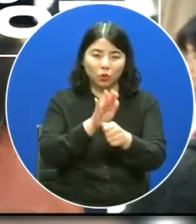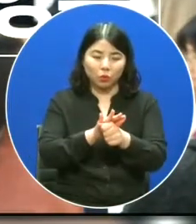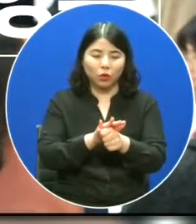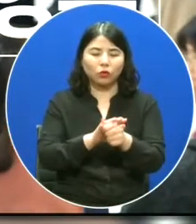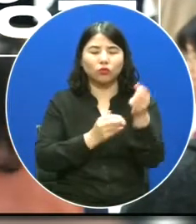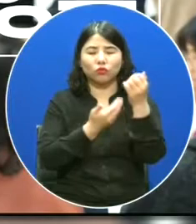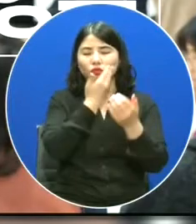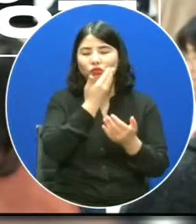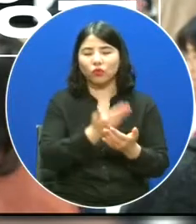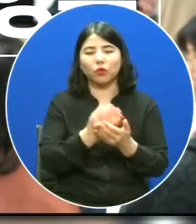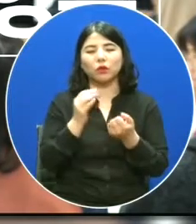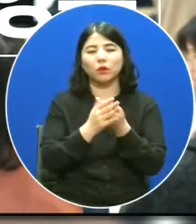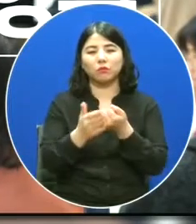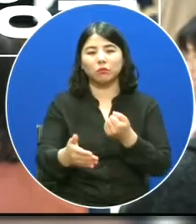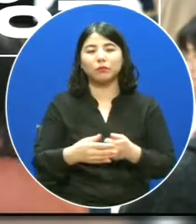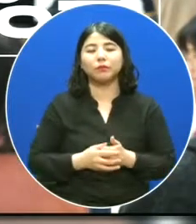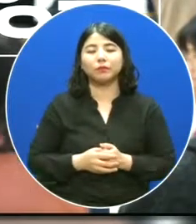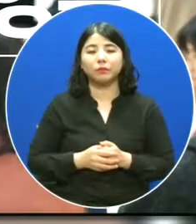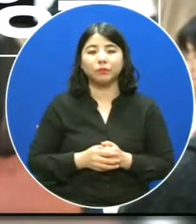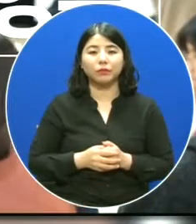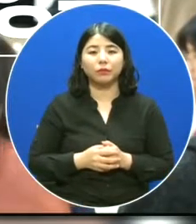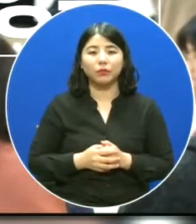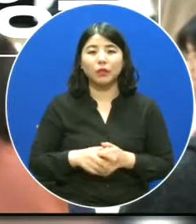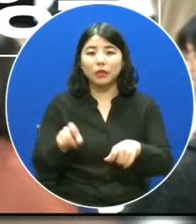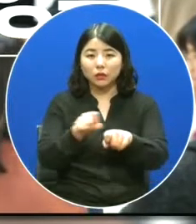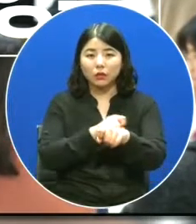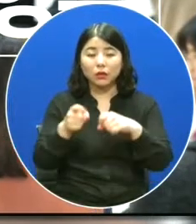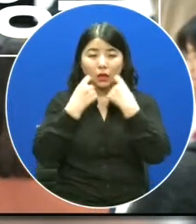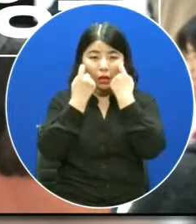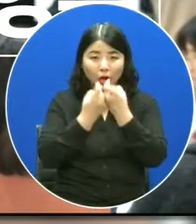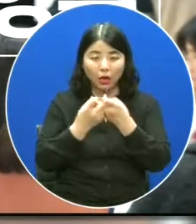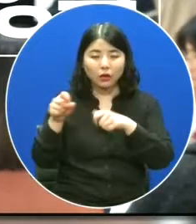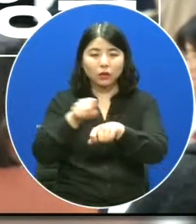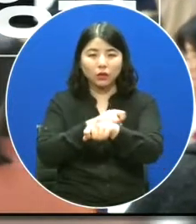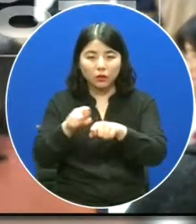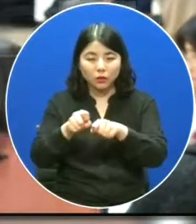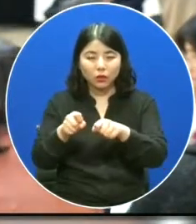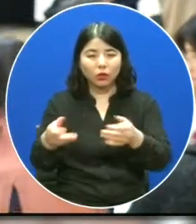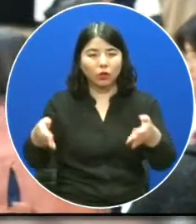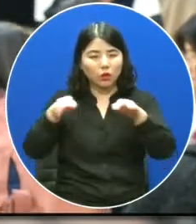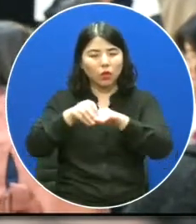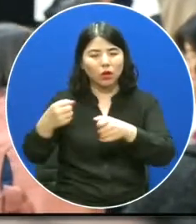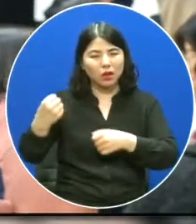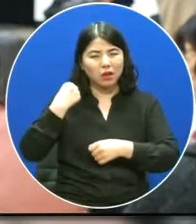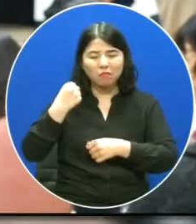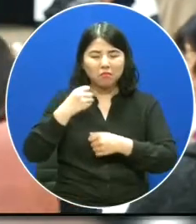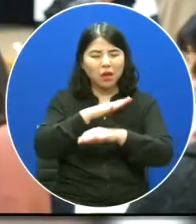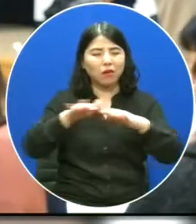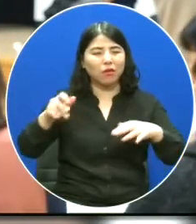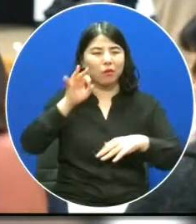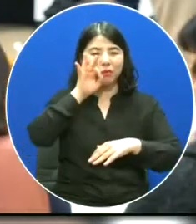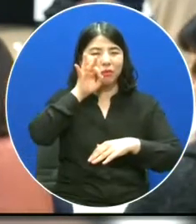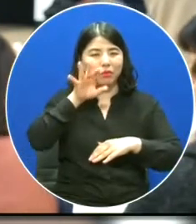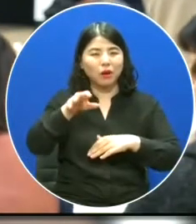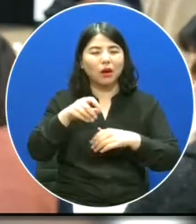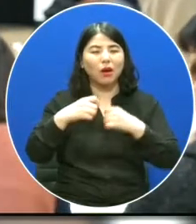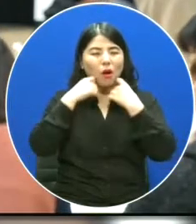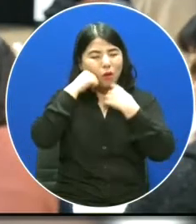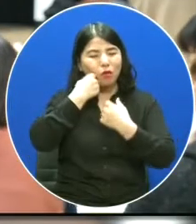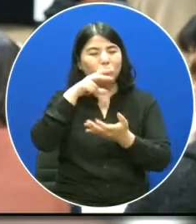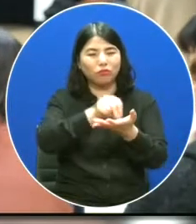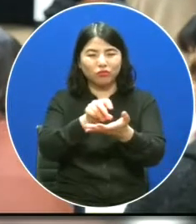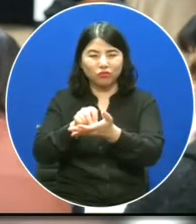데 핵심 요소가 되기 때문입니다. 특히 개인이나 특정 기관의 힘으로는 해결할 수 없는 사회적